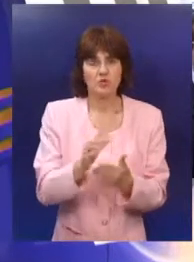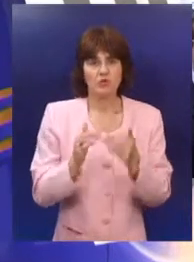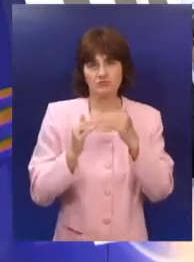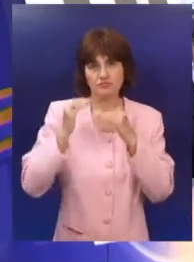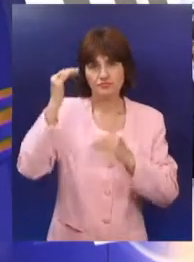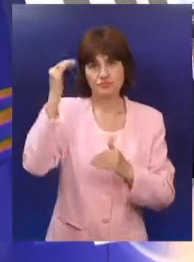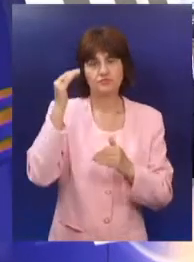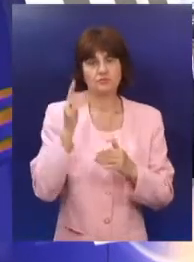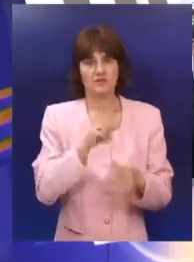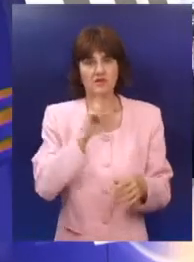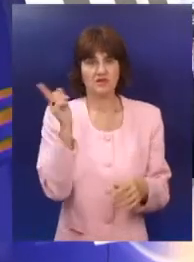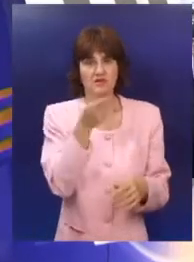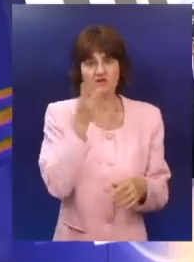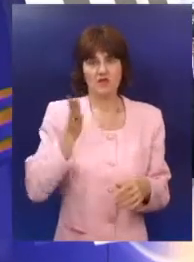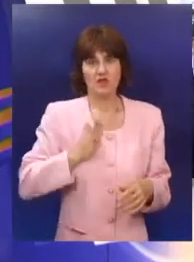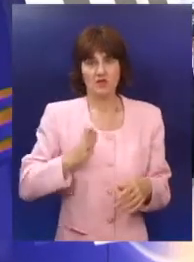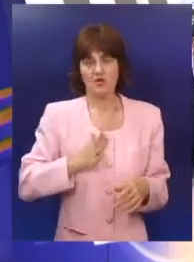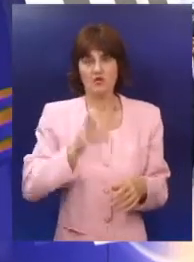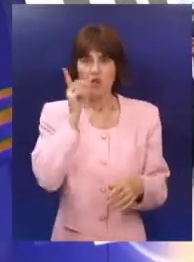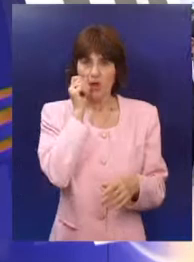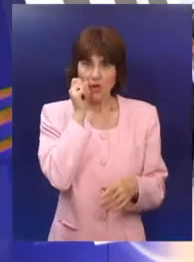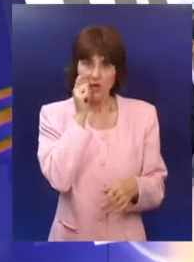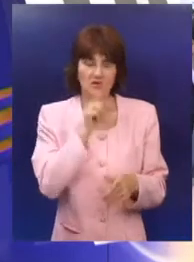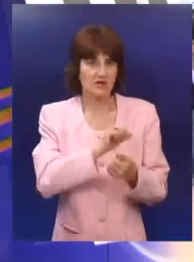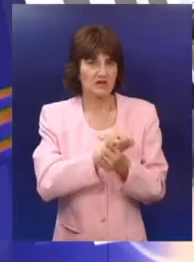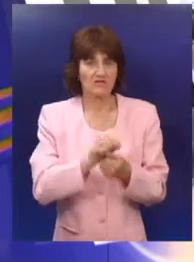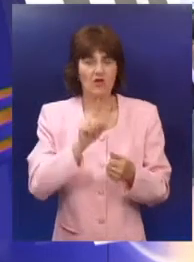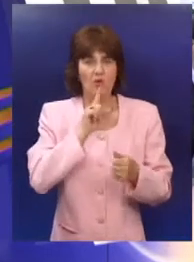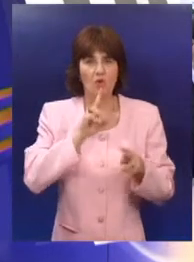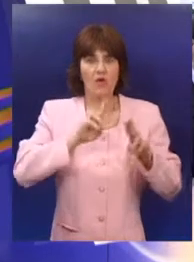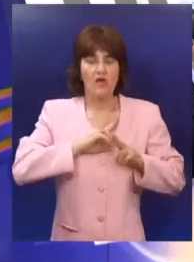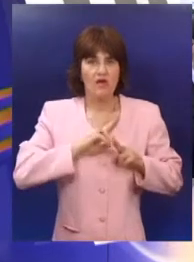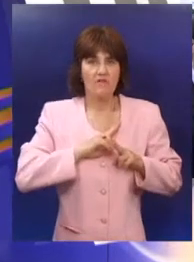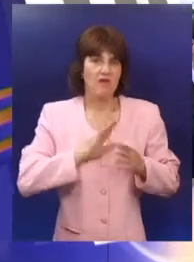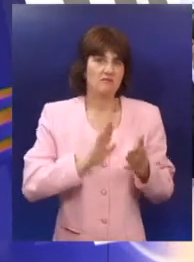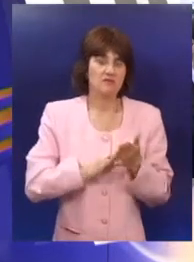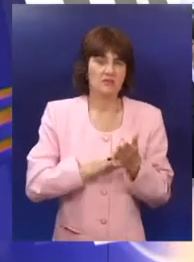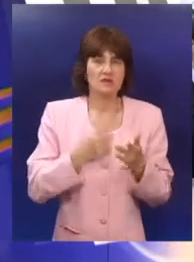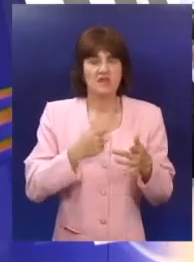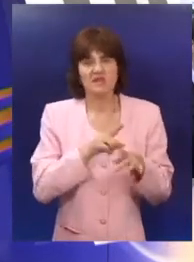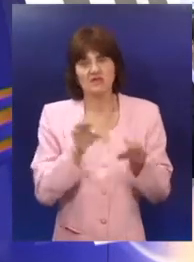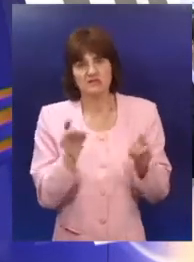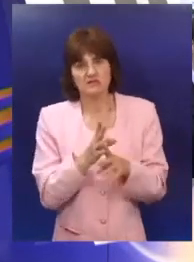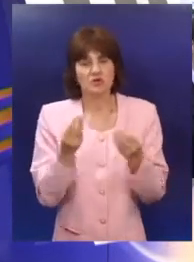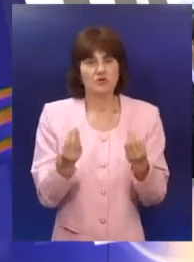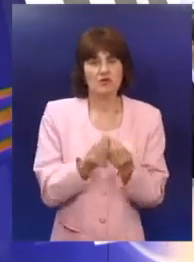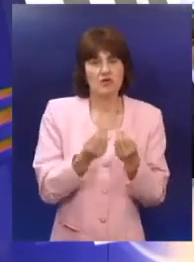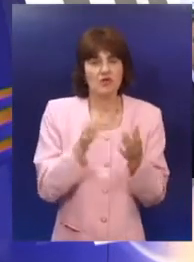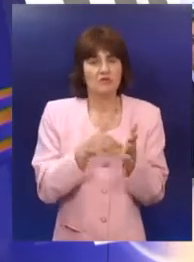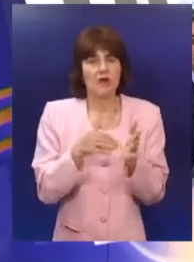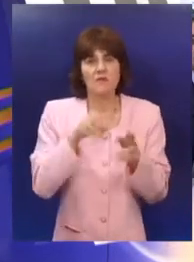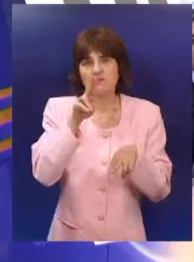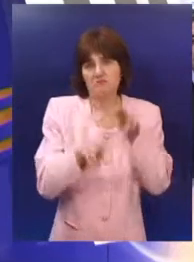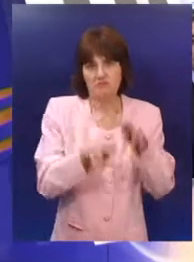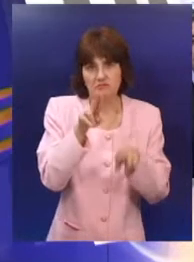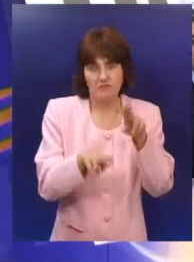najviši standard opreme. Građani Severno-Bačkog okruga i svi građani koji budu imali tu nesreću da se leče, odnosno da imaju potrebu